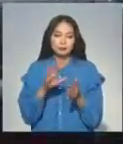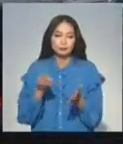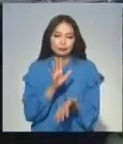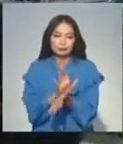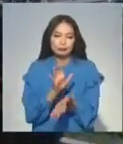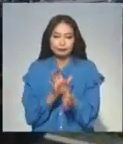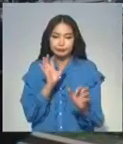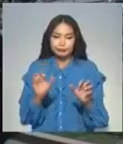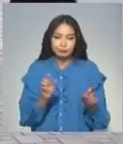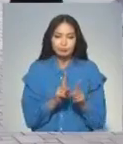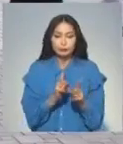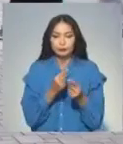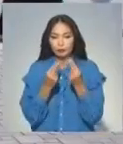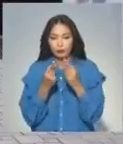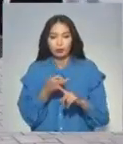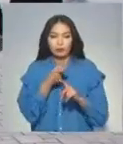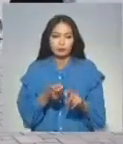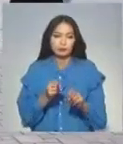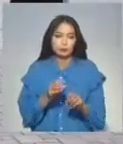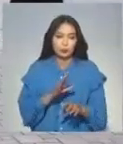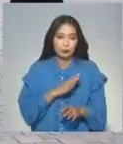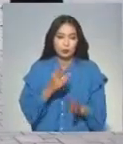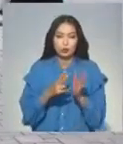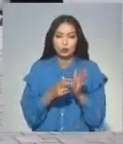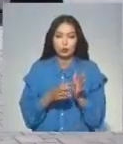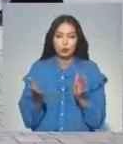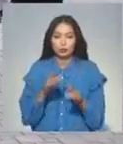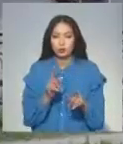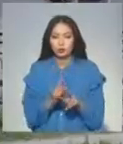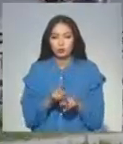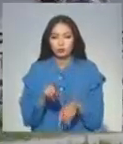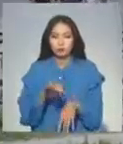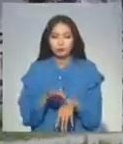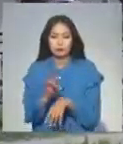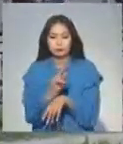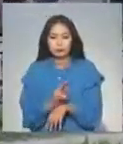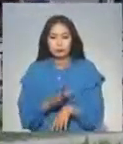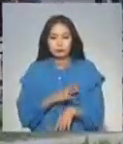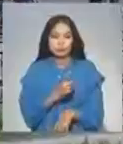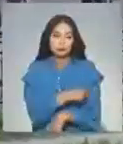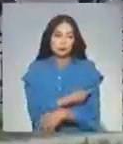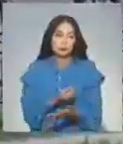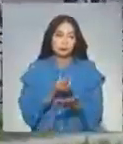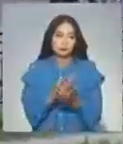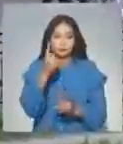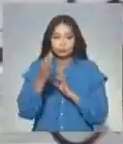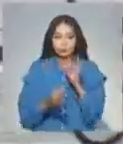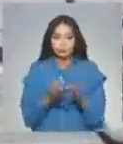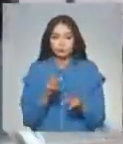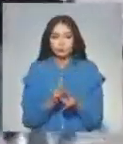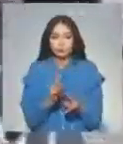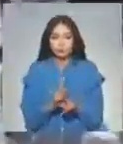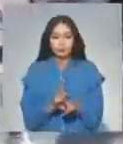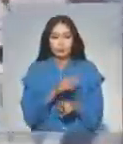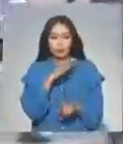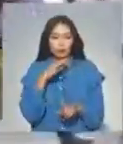ұстау арқылы жұғуы мүмкін. Жыл басынан бері 800-ге жуық адам осындай сырқатпен емделген. Бір емханаға бір тәулікте іш өтіп дене